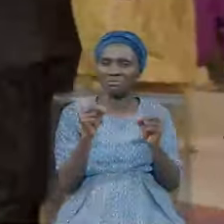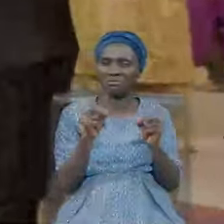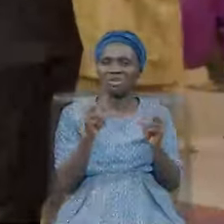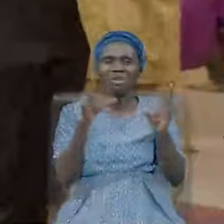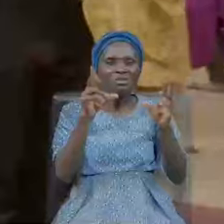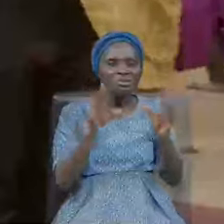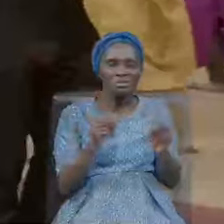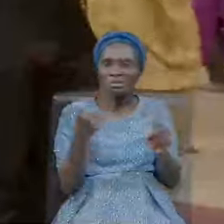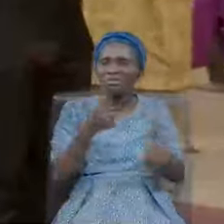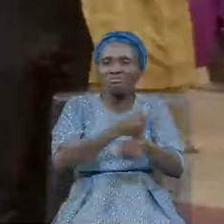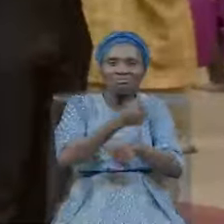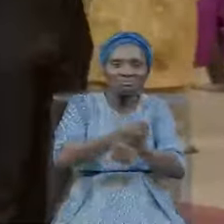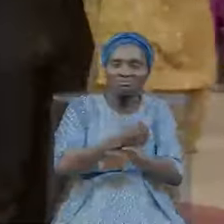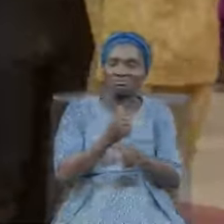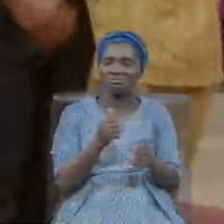pas d'assaut,